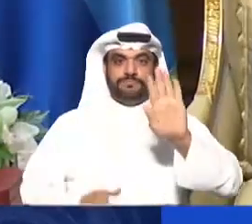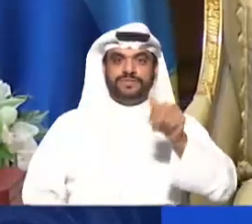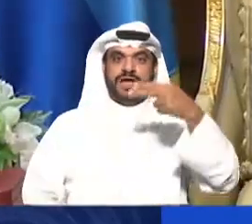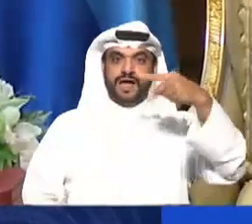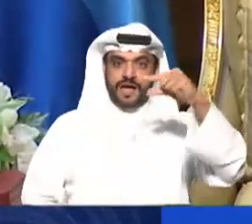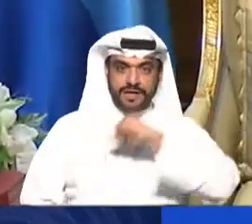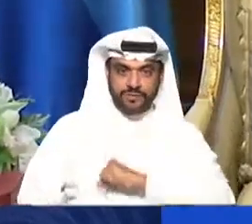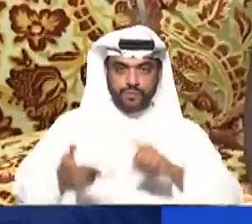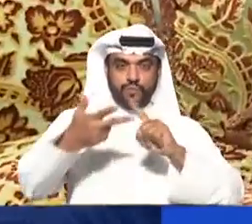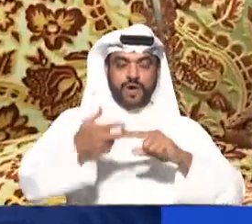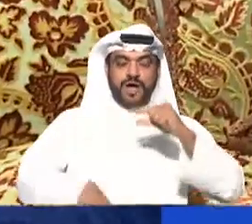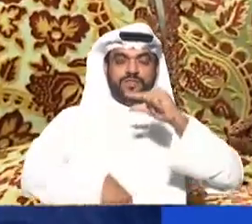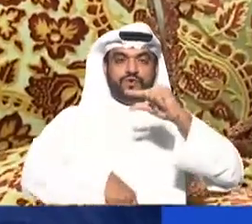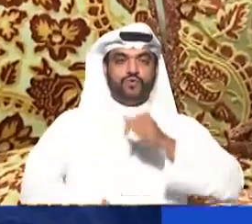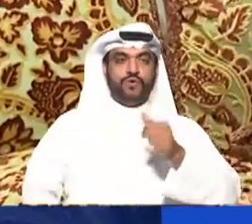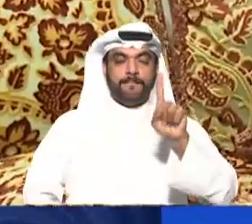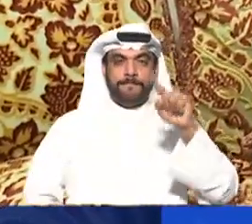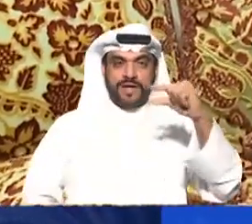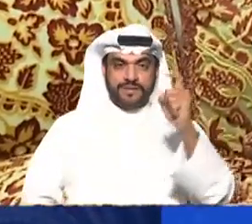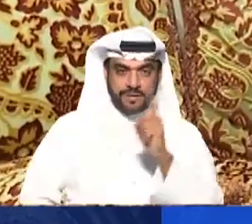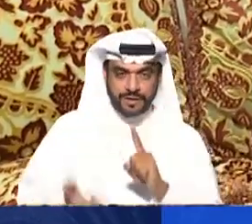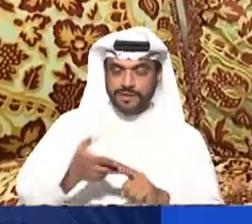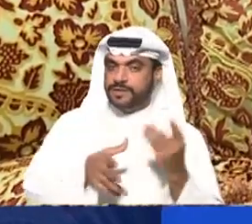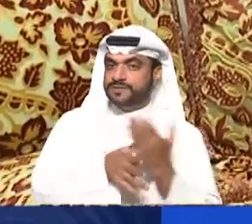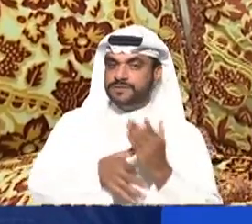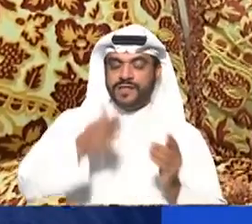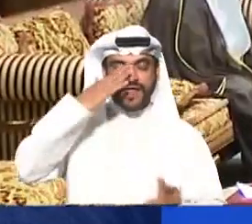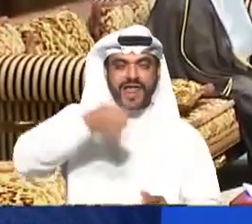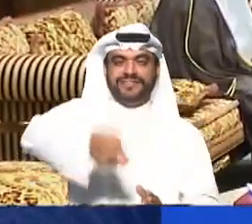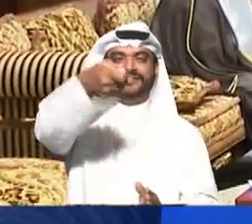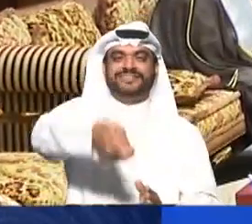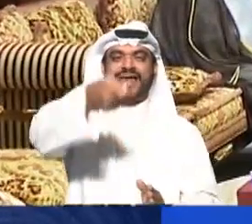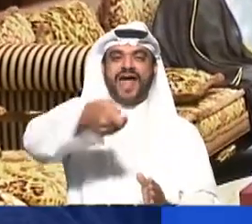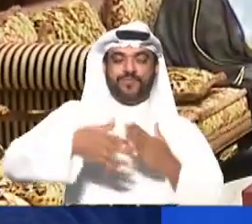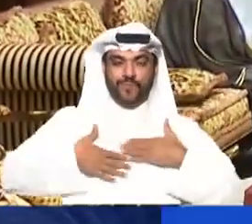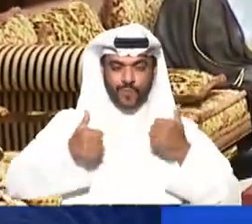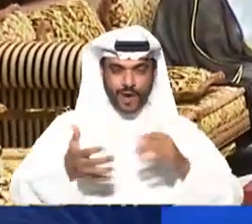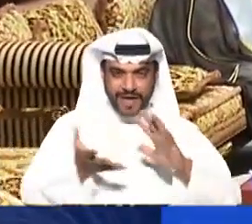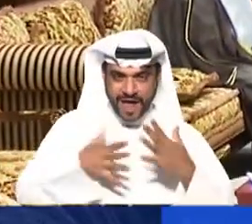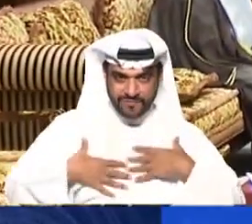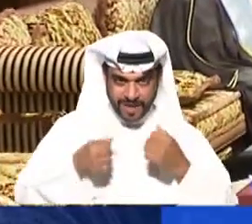السعيدي والدكتور بدر أحمد الناشي، وذلك للسلام على سموه رعاه الله.